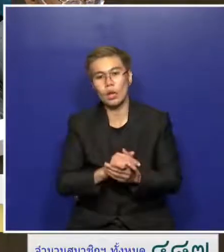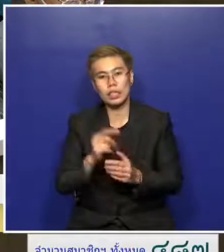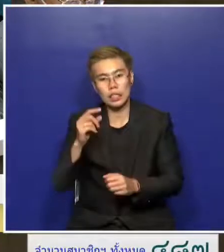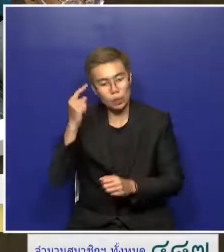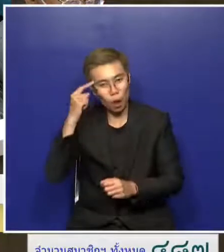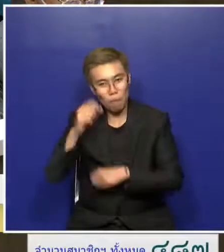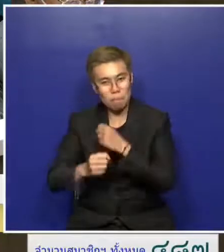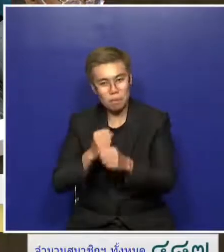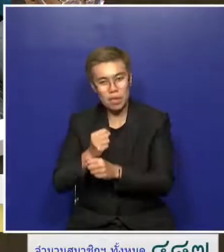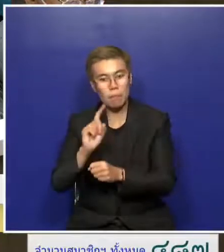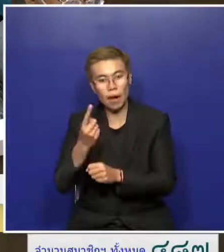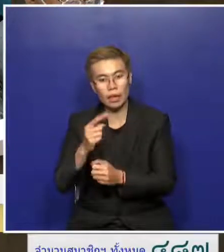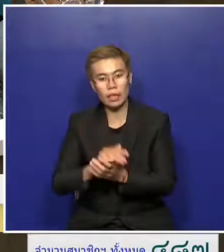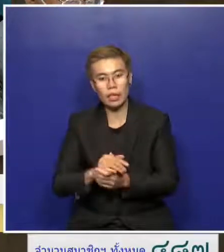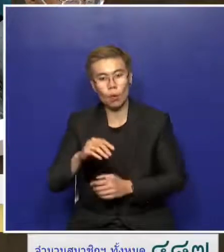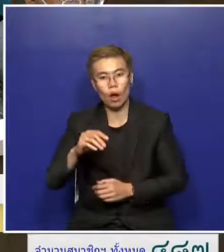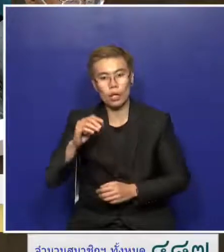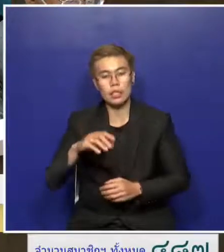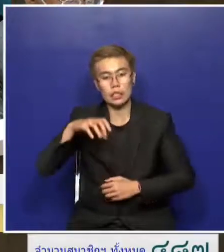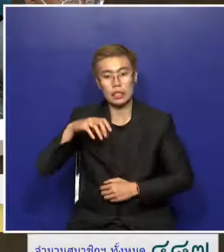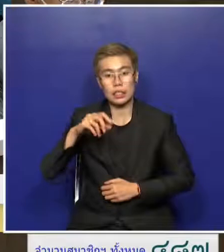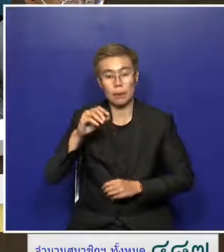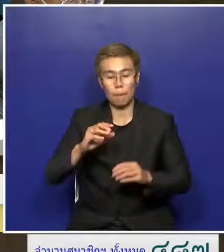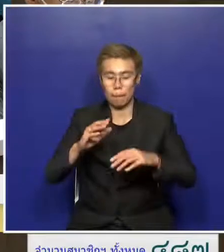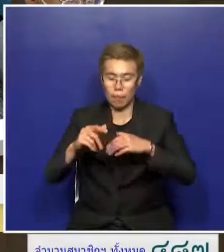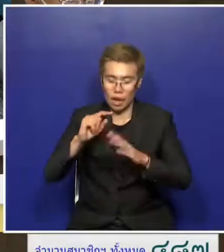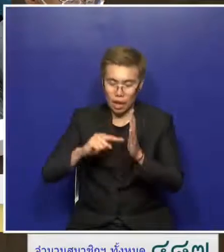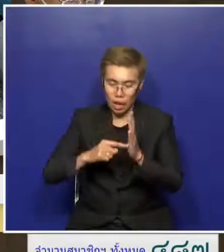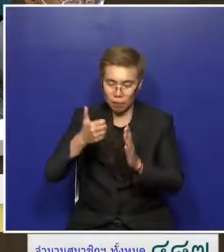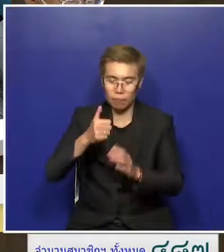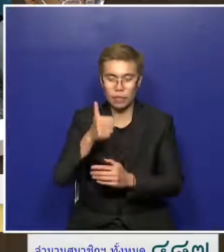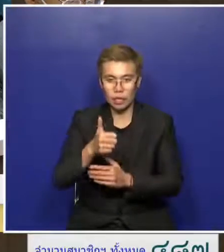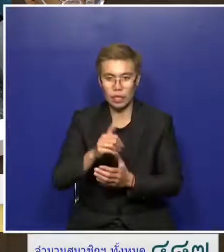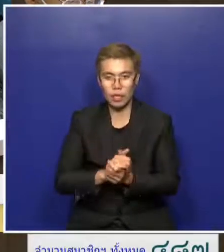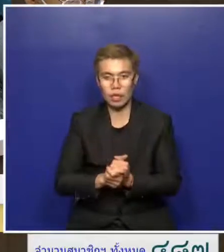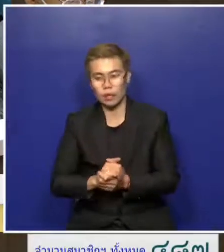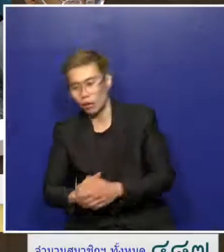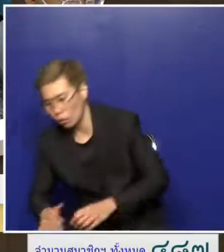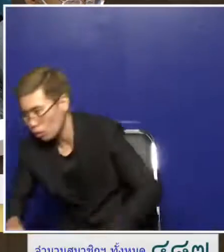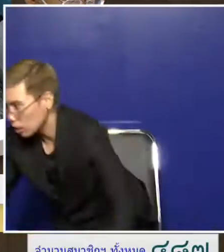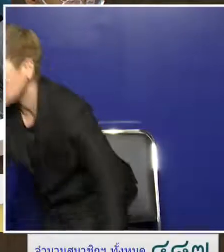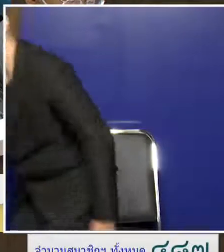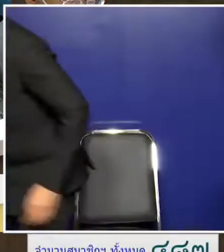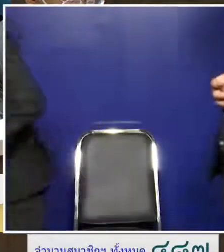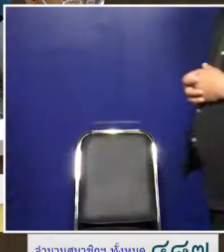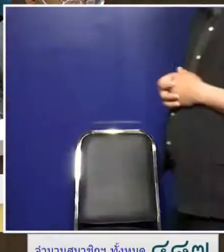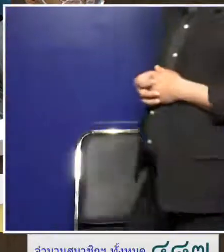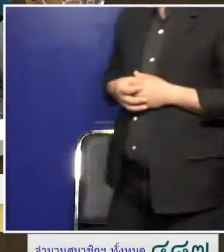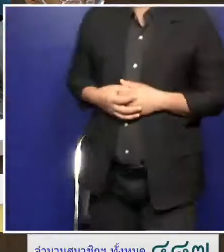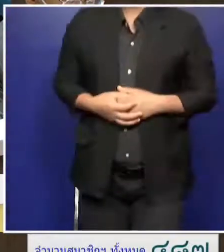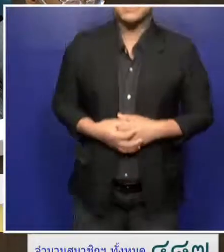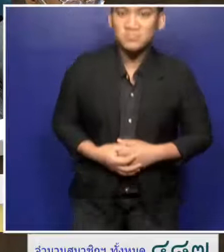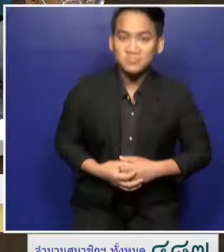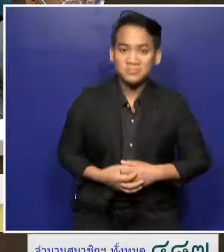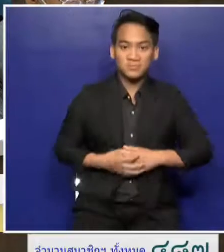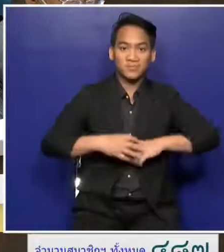ีขึ้นอย่างไรก็ตามนะครทาทานครัการค้นหาผู้ติดเชื้อที่เป็ชาวต่างราวสัญชาิพรษ